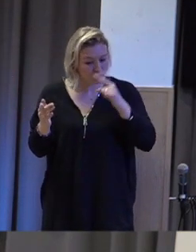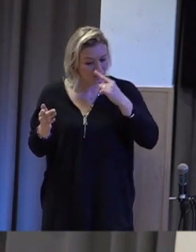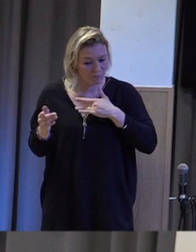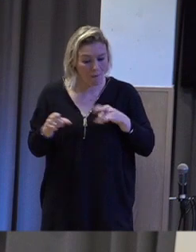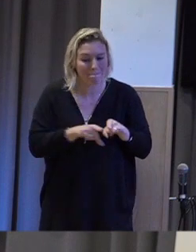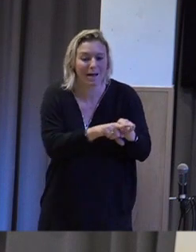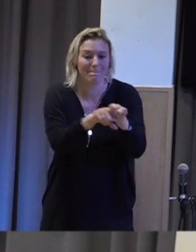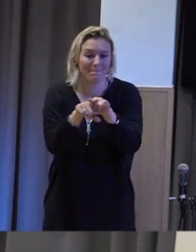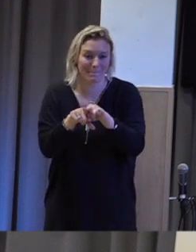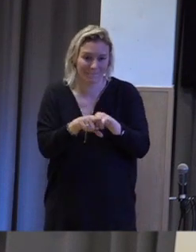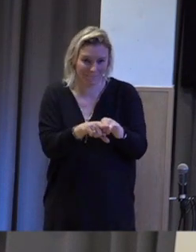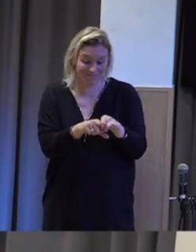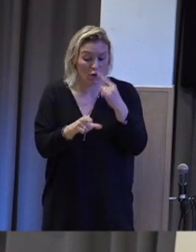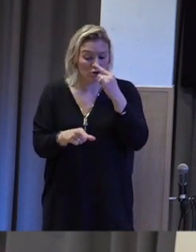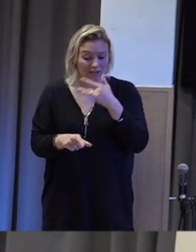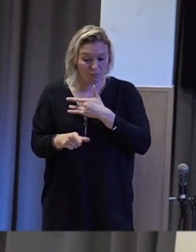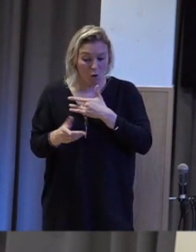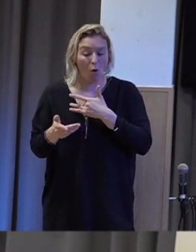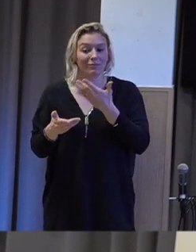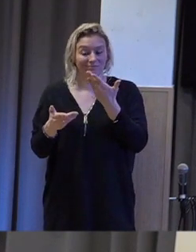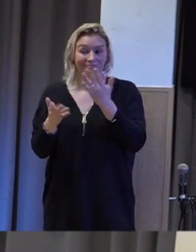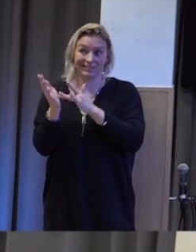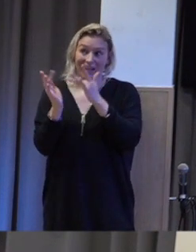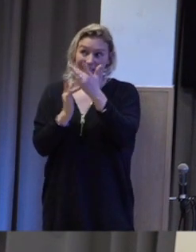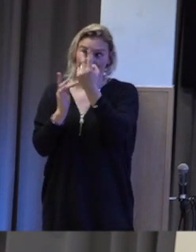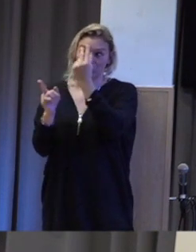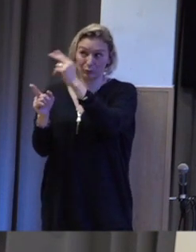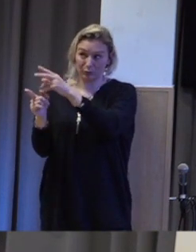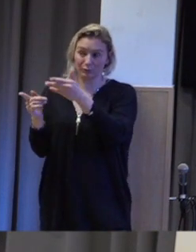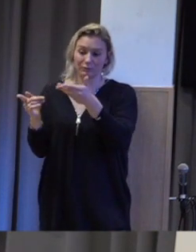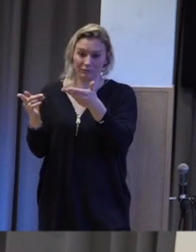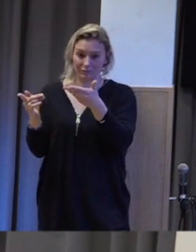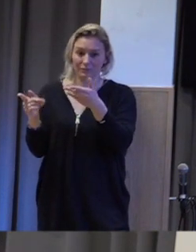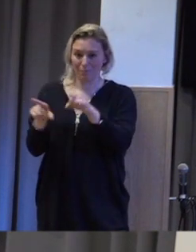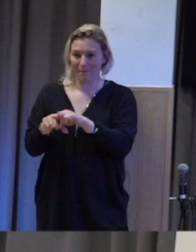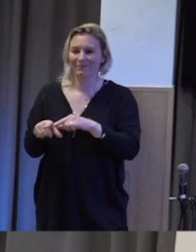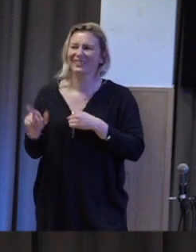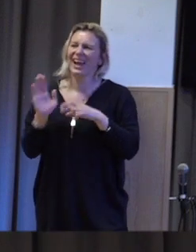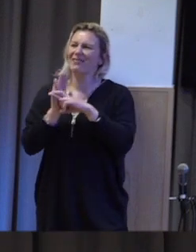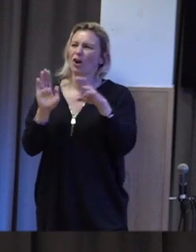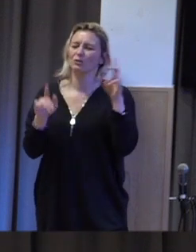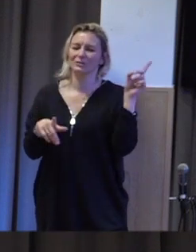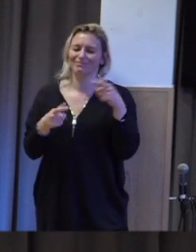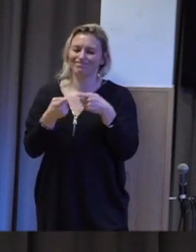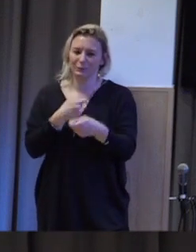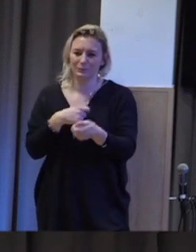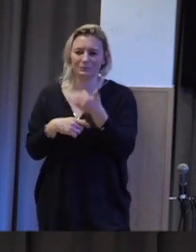Les mêmes sentiments qui étaient en Christ. Hein? J'ai mal noté la référence.